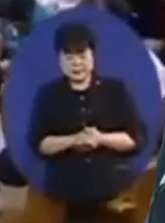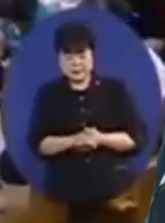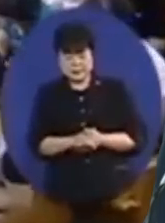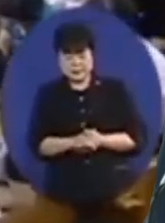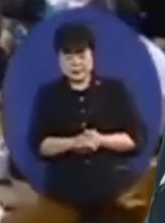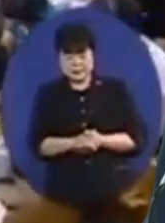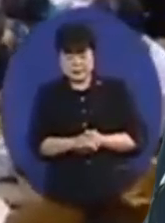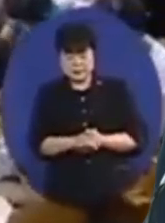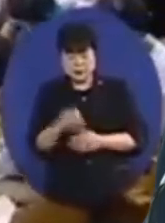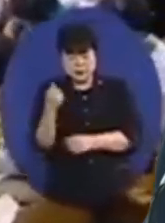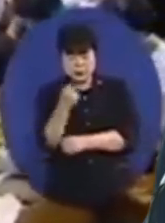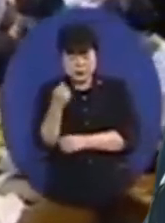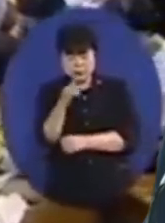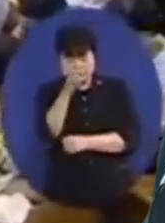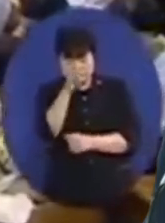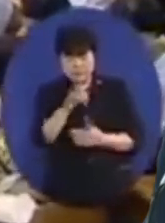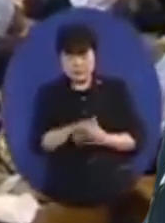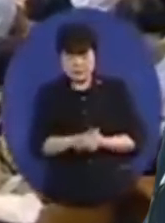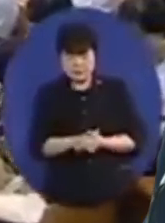컨트롤할 수 있는